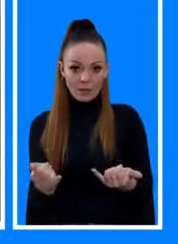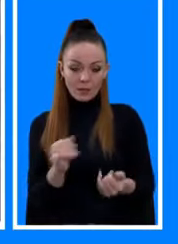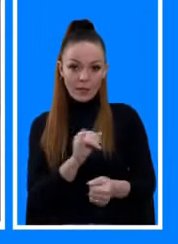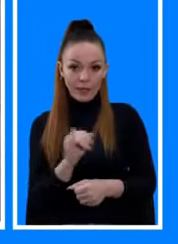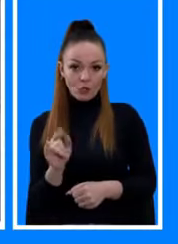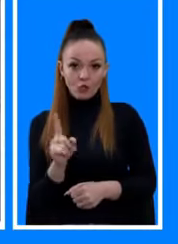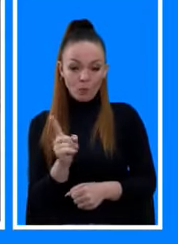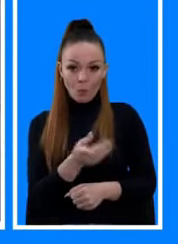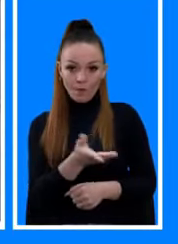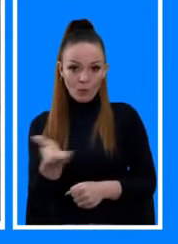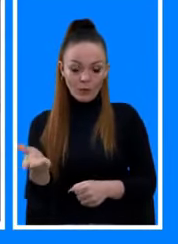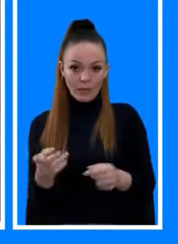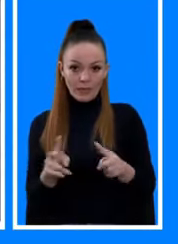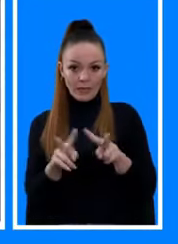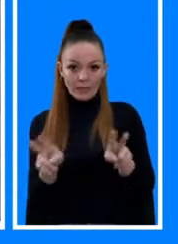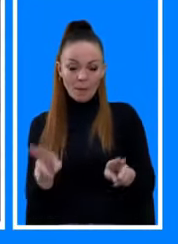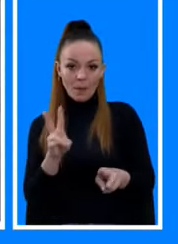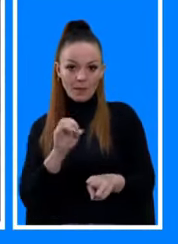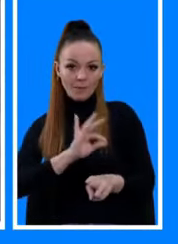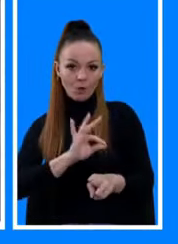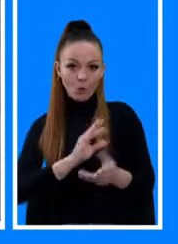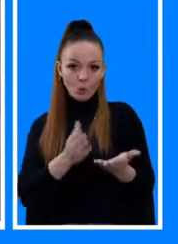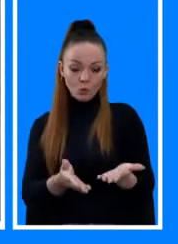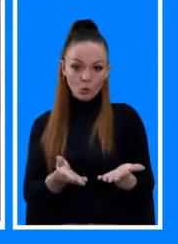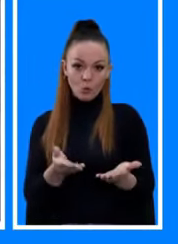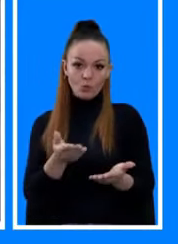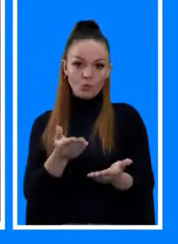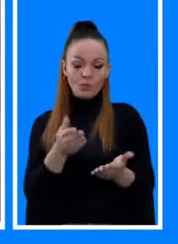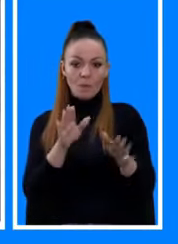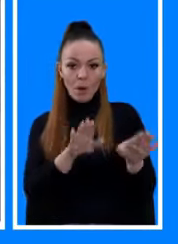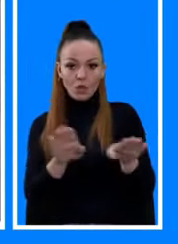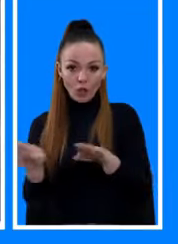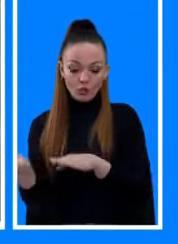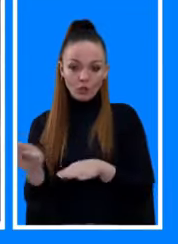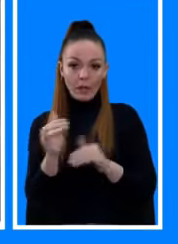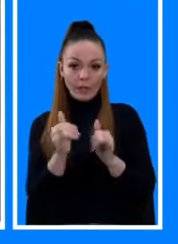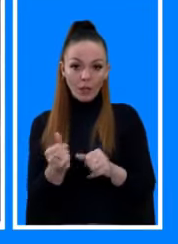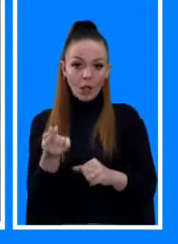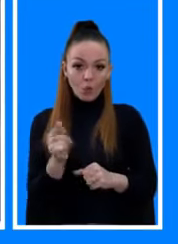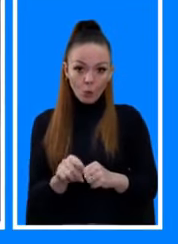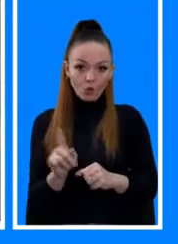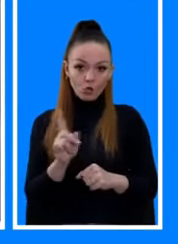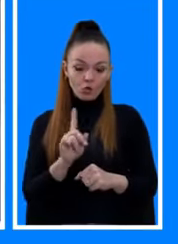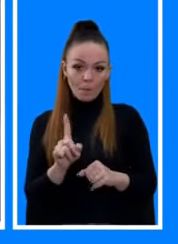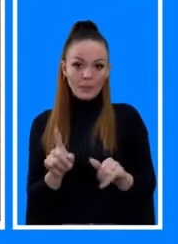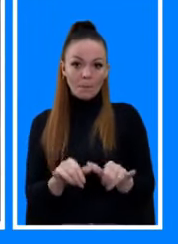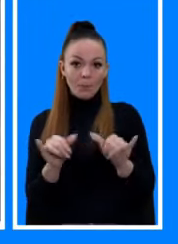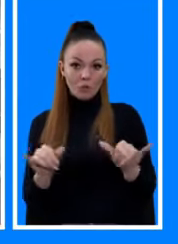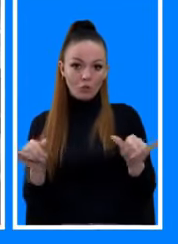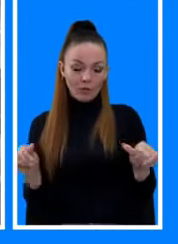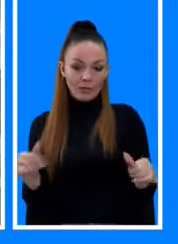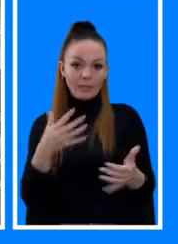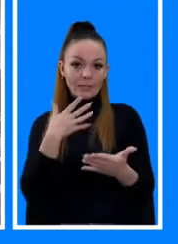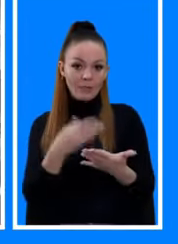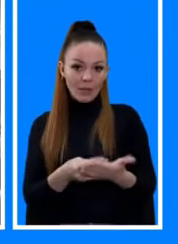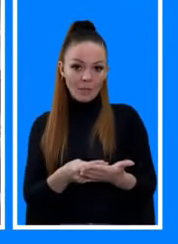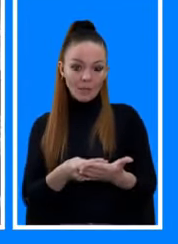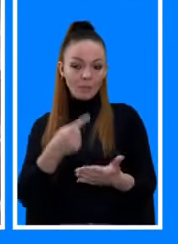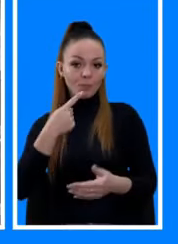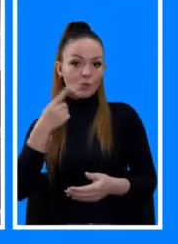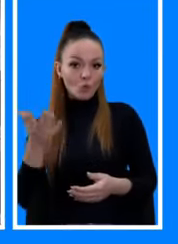чому вони так само не використовують ті чи інші майданчики для того, щоб збільшувати своїми